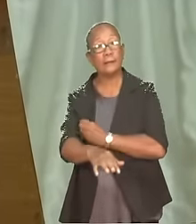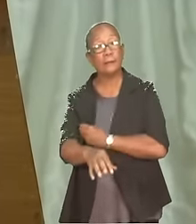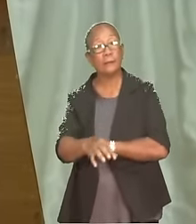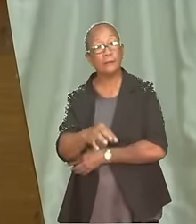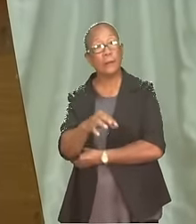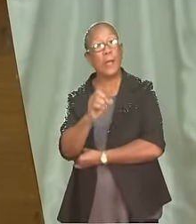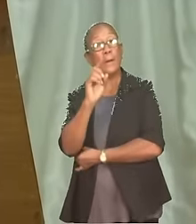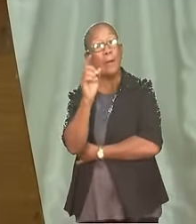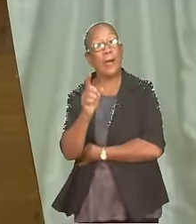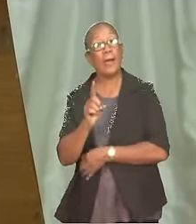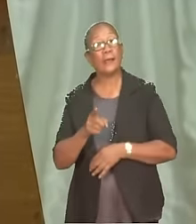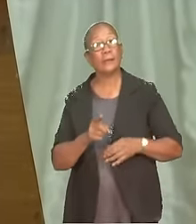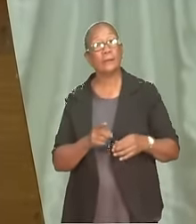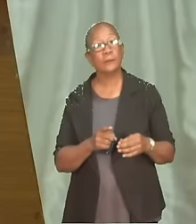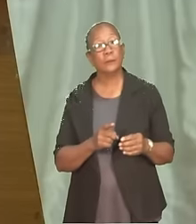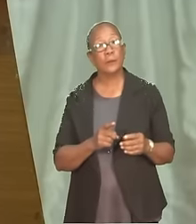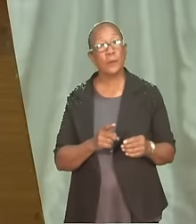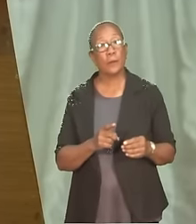Maar